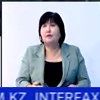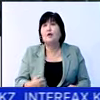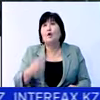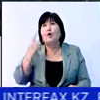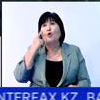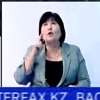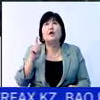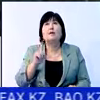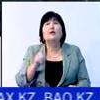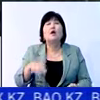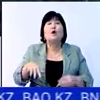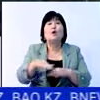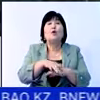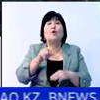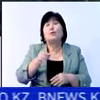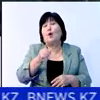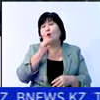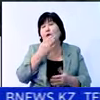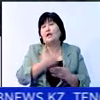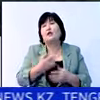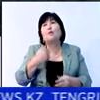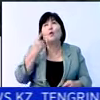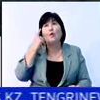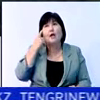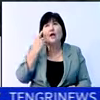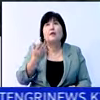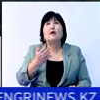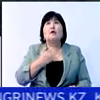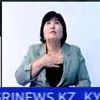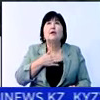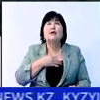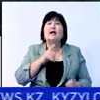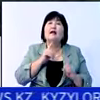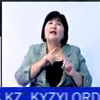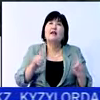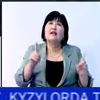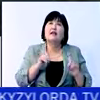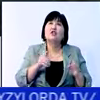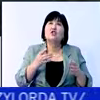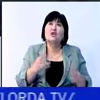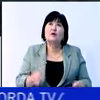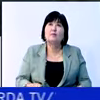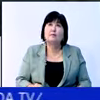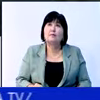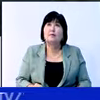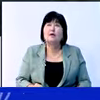Ойлайым енді көрерменге ұнады деп ойлаймын. Менің ерекше